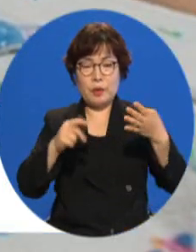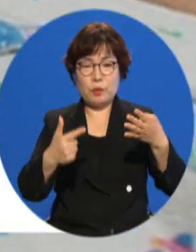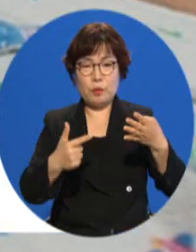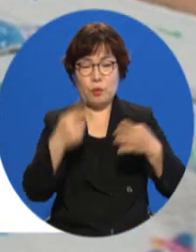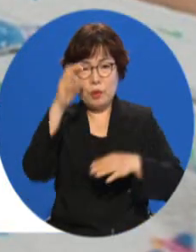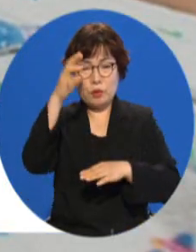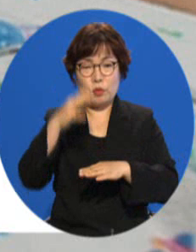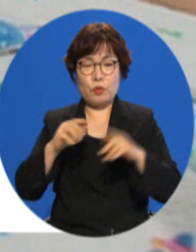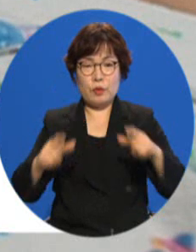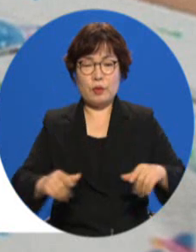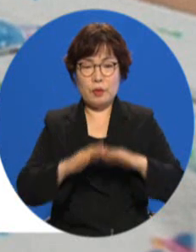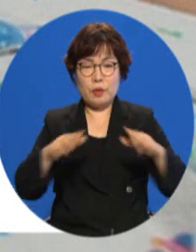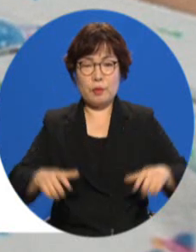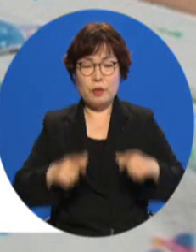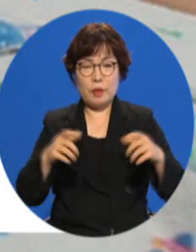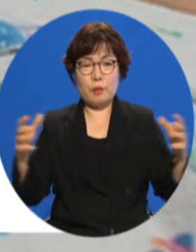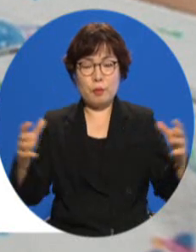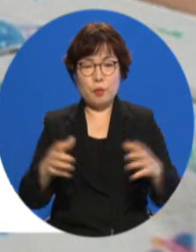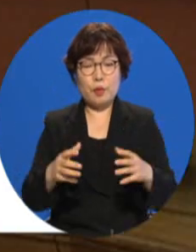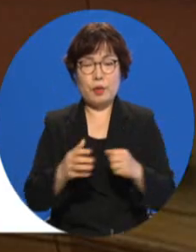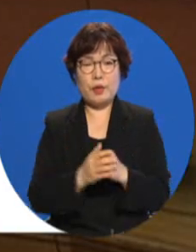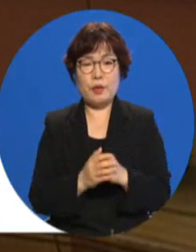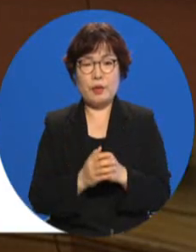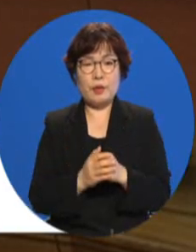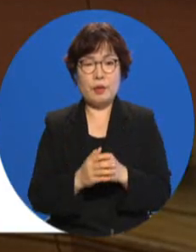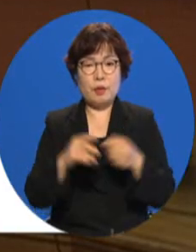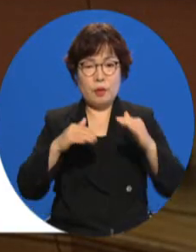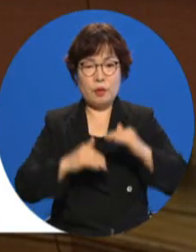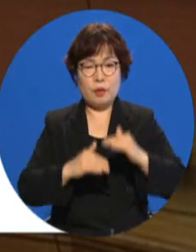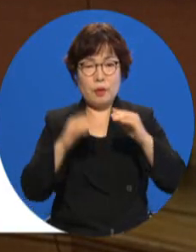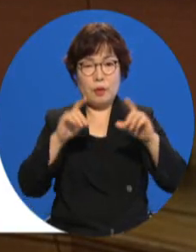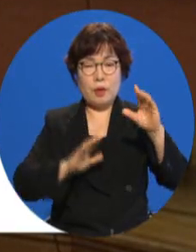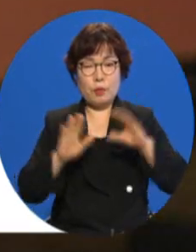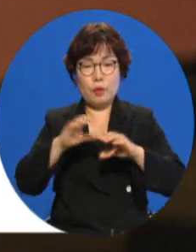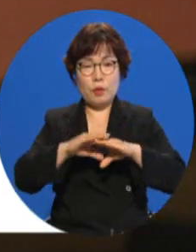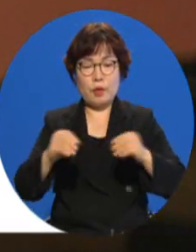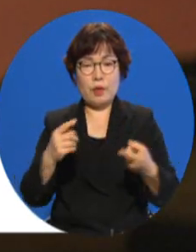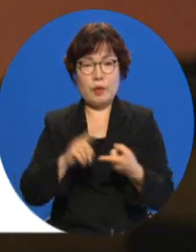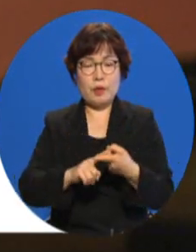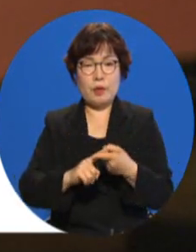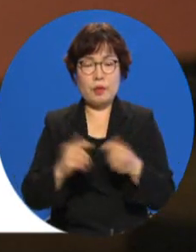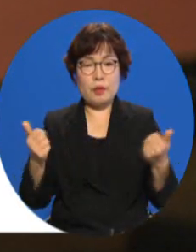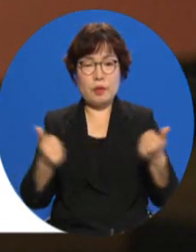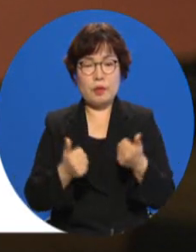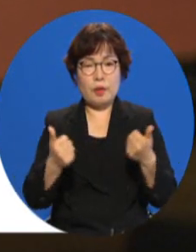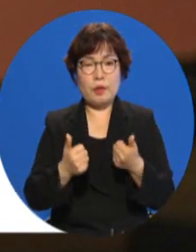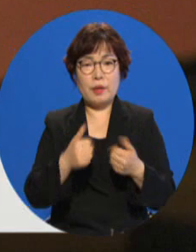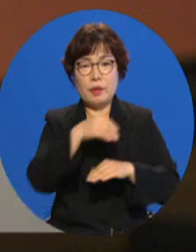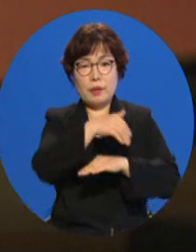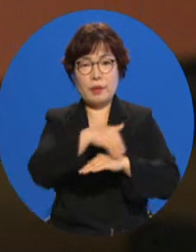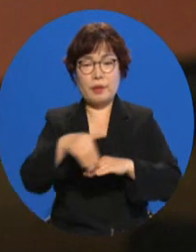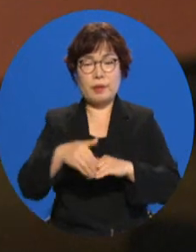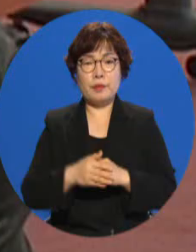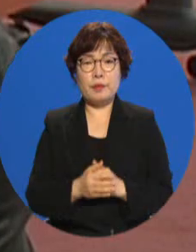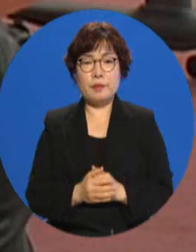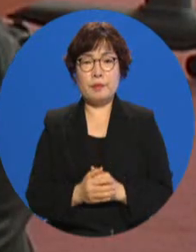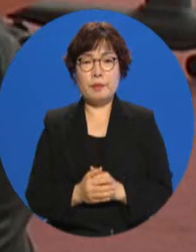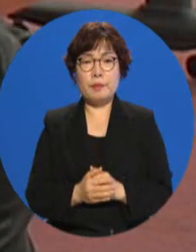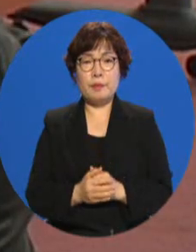광주에서 광주 전남 지역 피해자들을 대상으로 피해 현황과 향후 대책에 대한 설명회를 개최할 계획입니다.